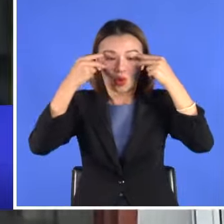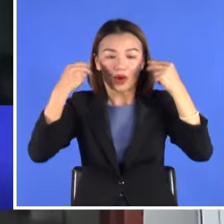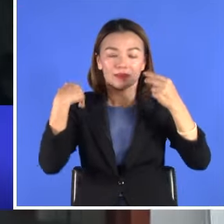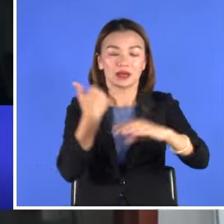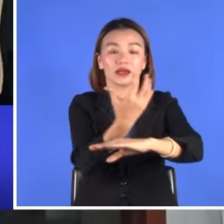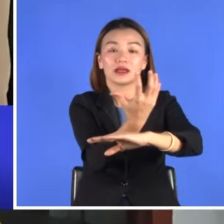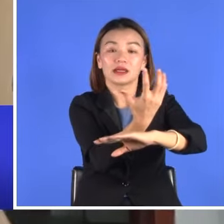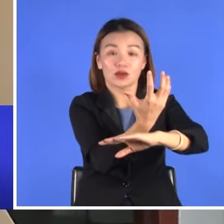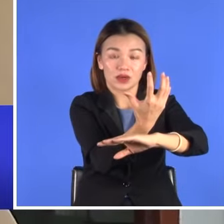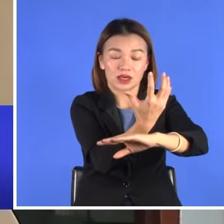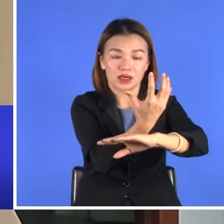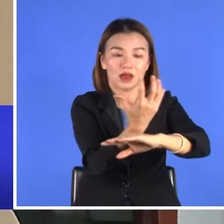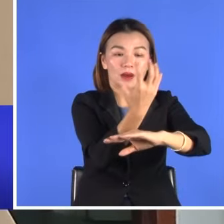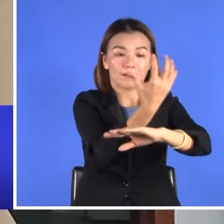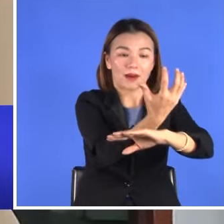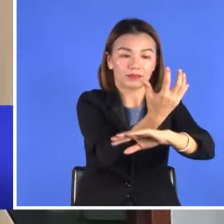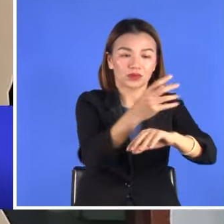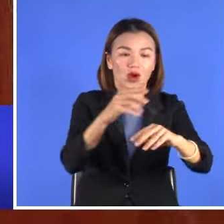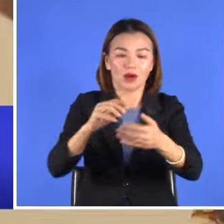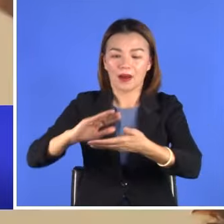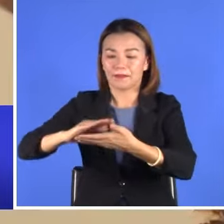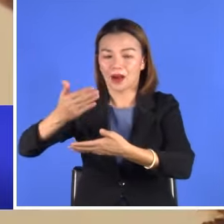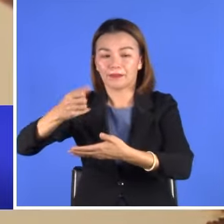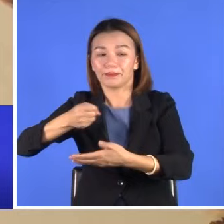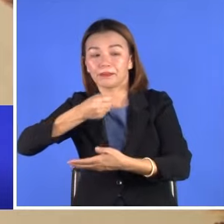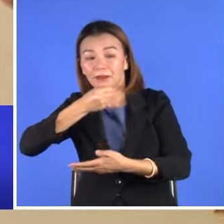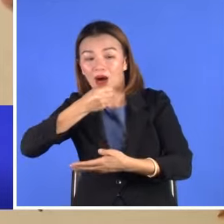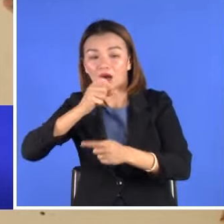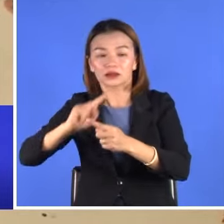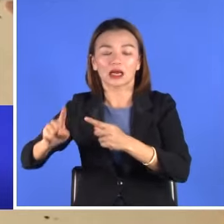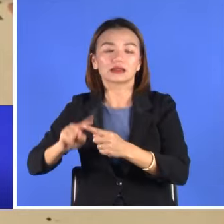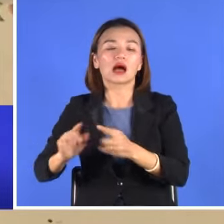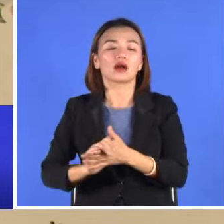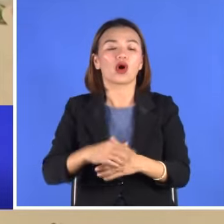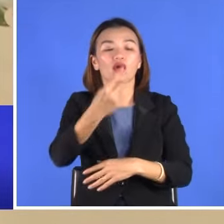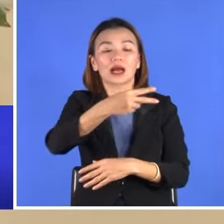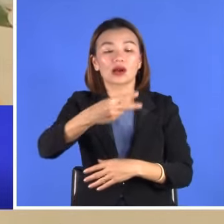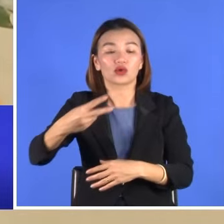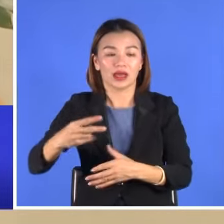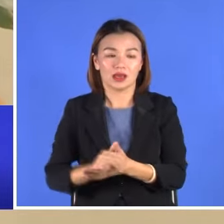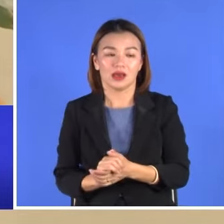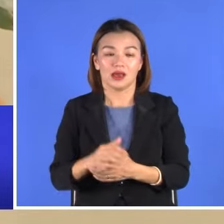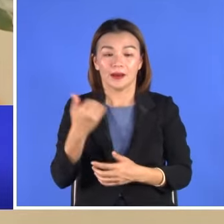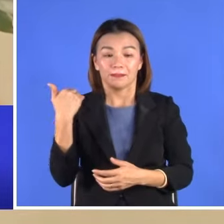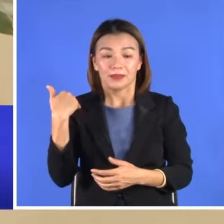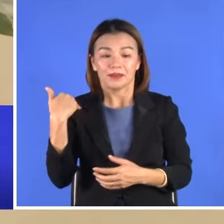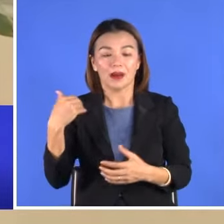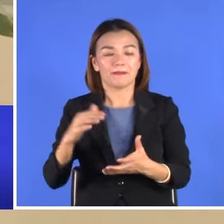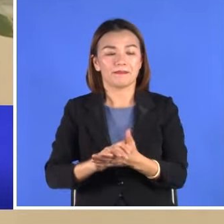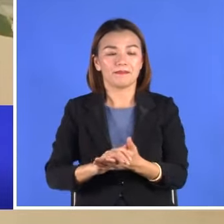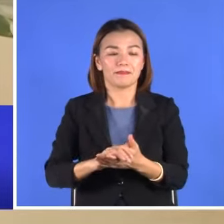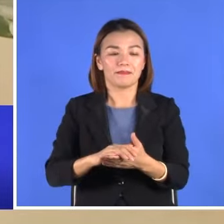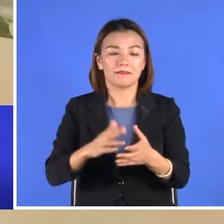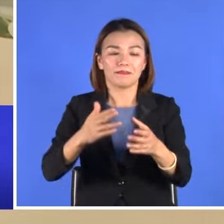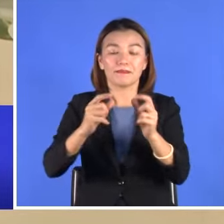โป่งจัดปาร์ตี้สนุกสนานมีถ้วยบะหมี่กึ่งสำเร็จรูปแบบที่กินทิ้งไว้แล้วด้วยนะคะคาดว่ามากันหลายคนอยู่ในบ้าน